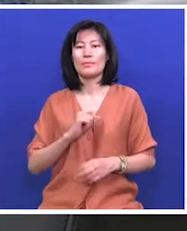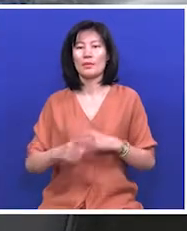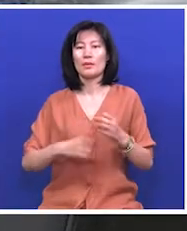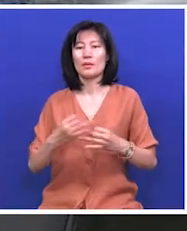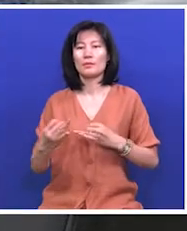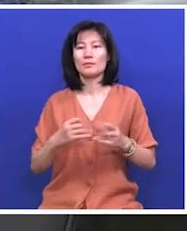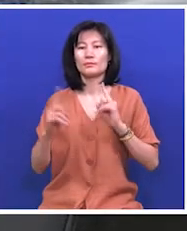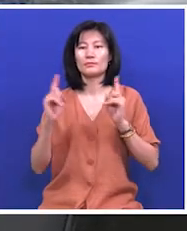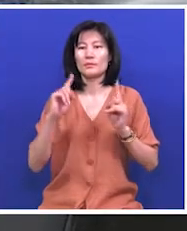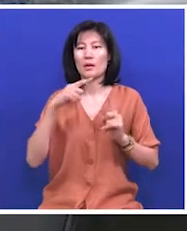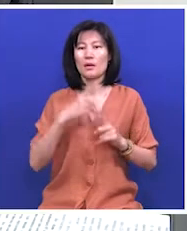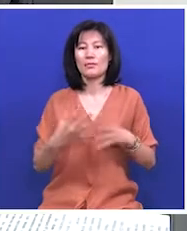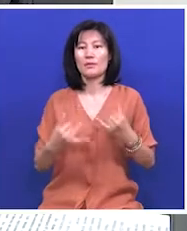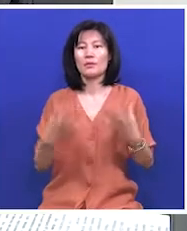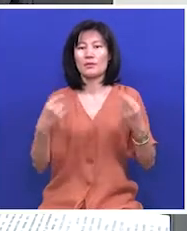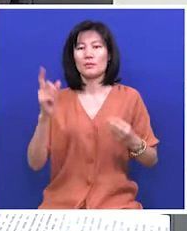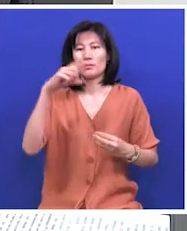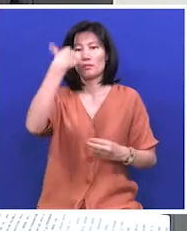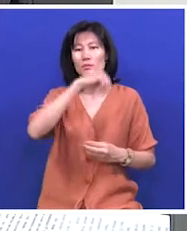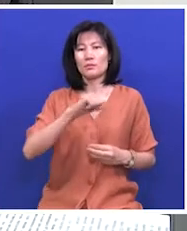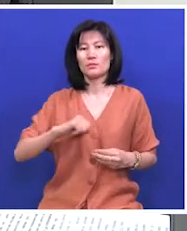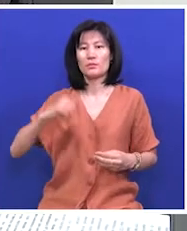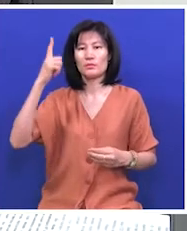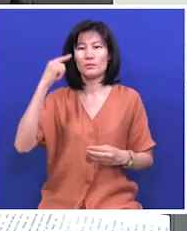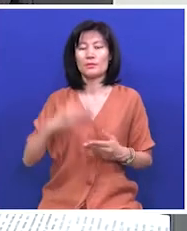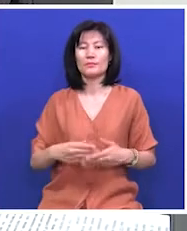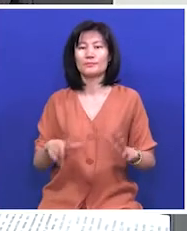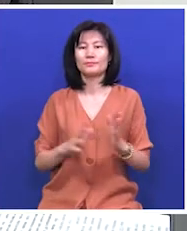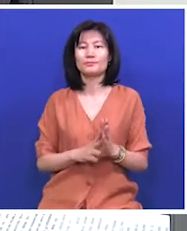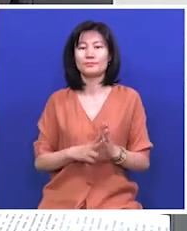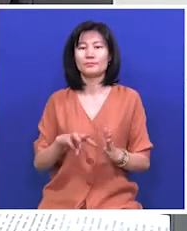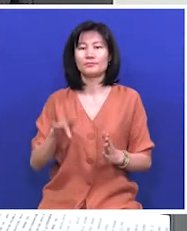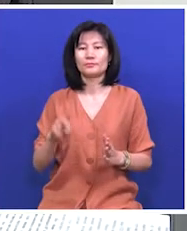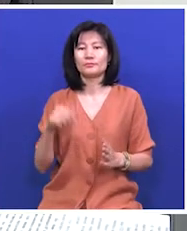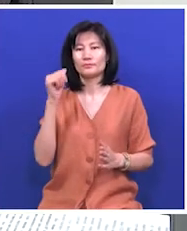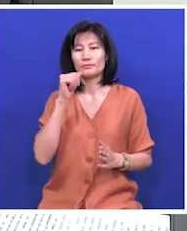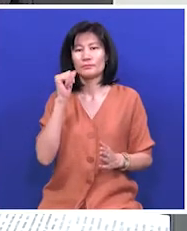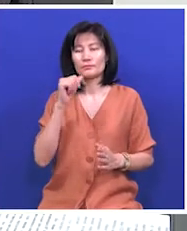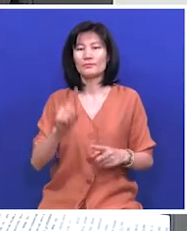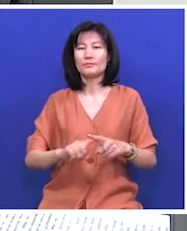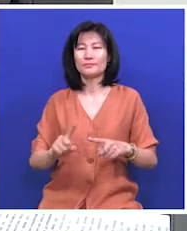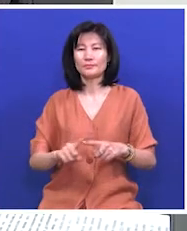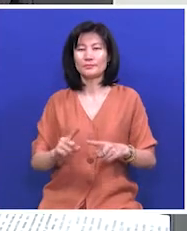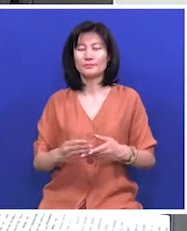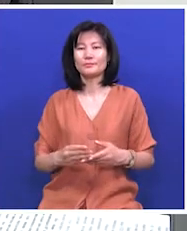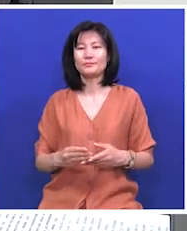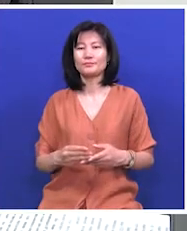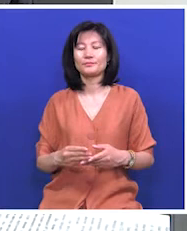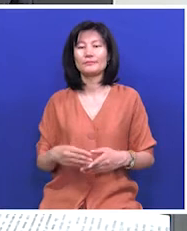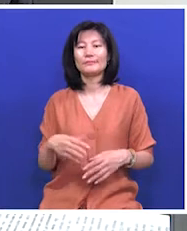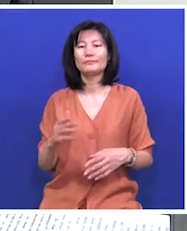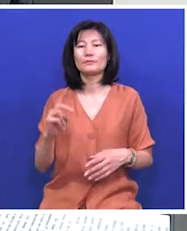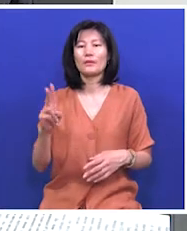Әлібек Әбдіқалықұлы баяндады. Биылғы жылы өздеріңізге белгілі 8 мың гектарға ертепсетін 40 қабат дақылы